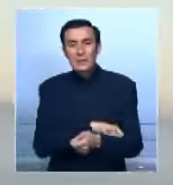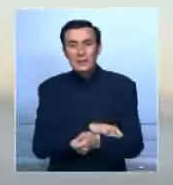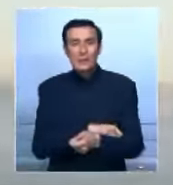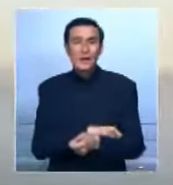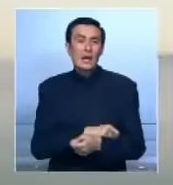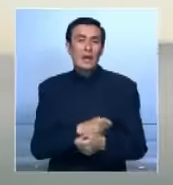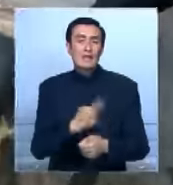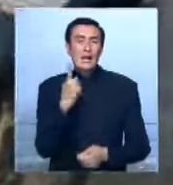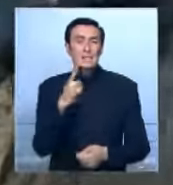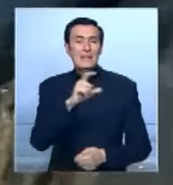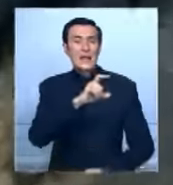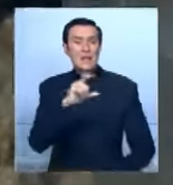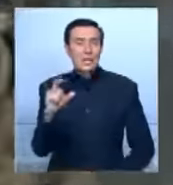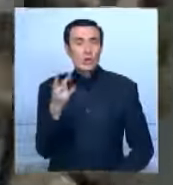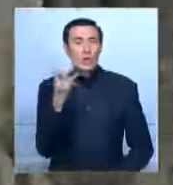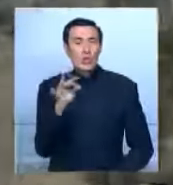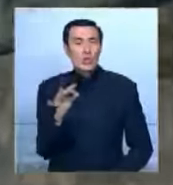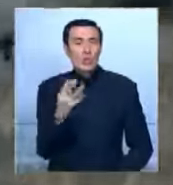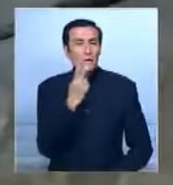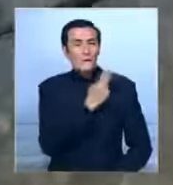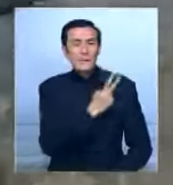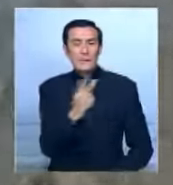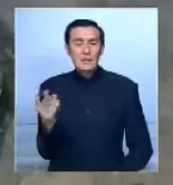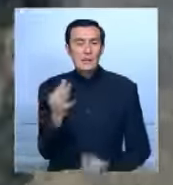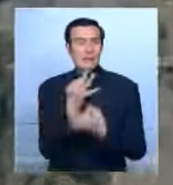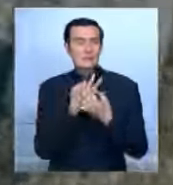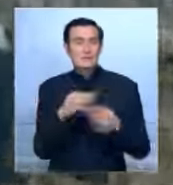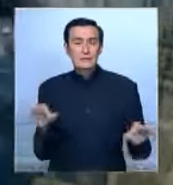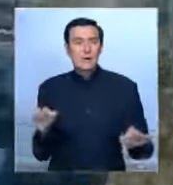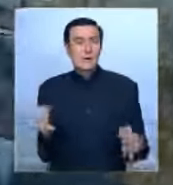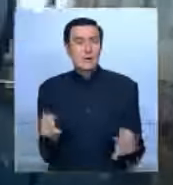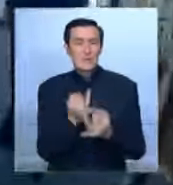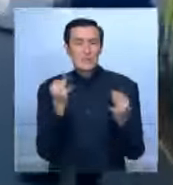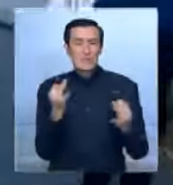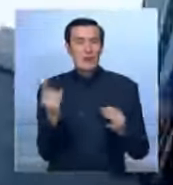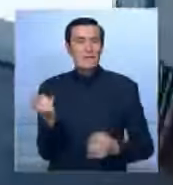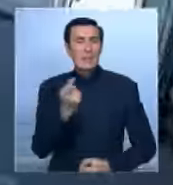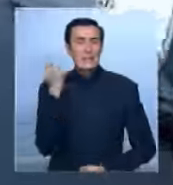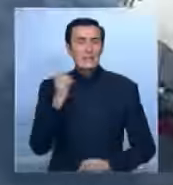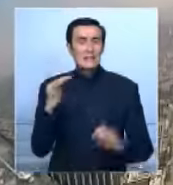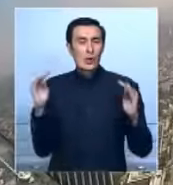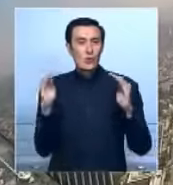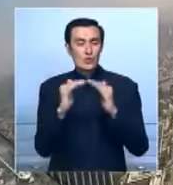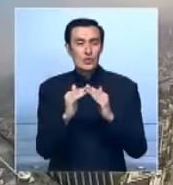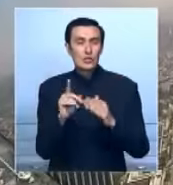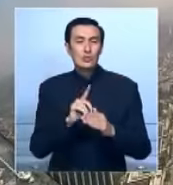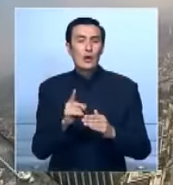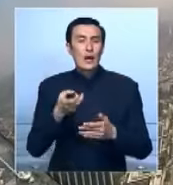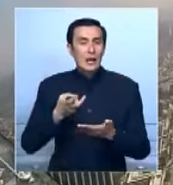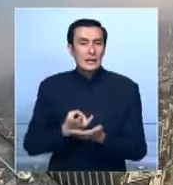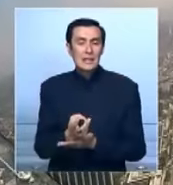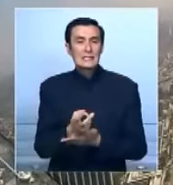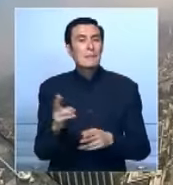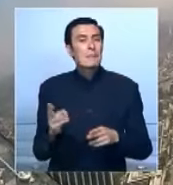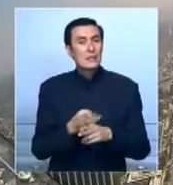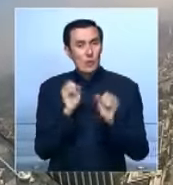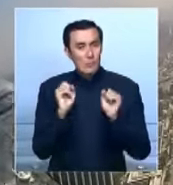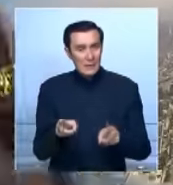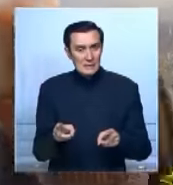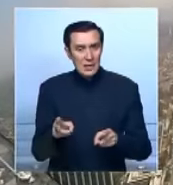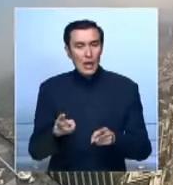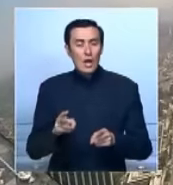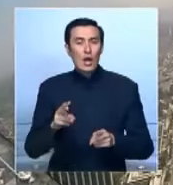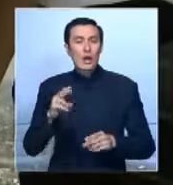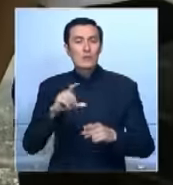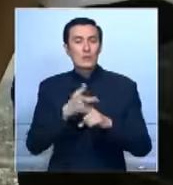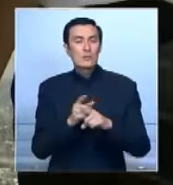метров, то есть один этаж. Но виды открываются захватывающие. Владельцы сооружения утверждают, что кататься на ней безопасно. Вся